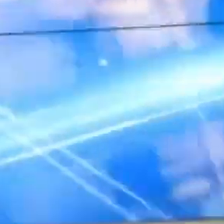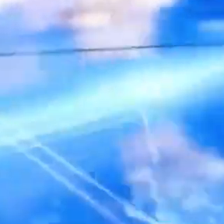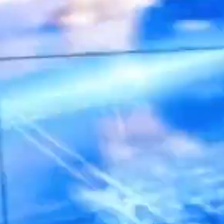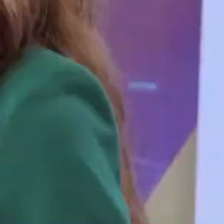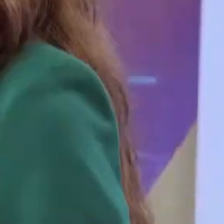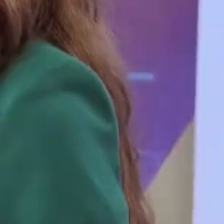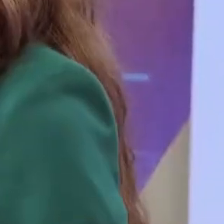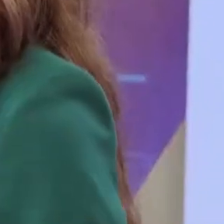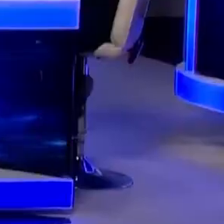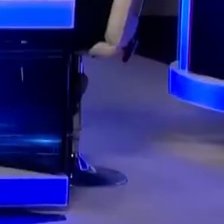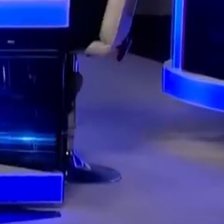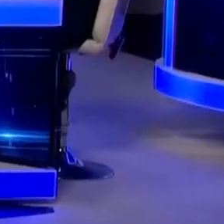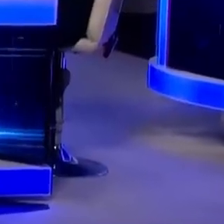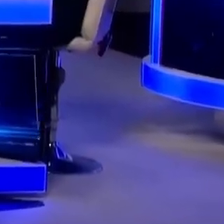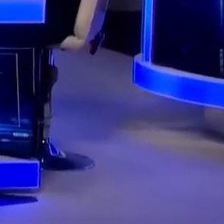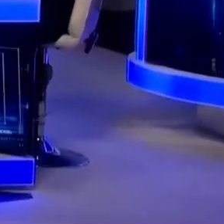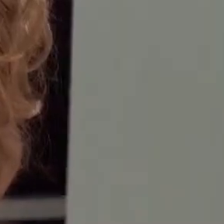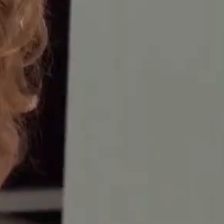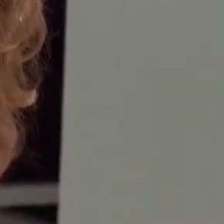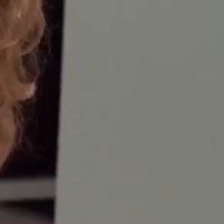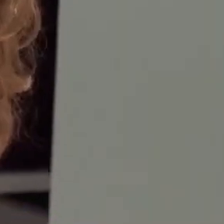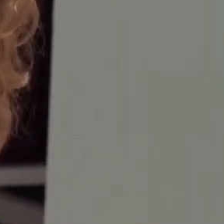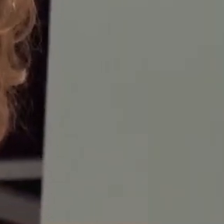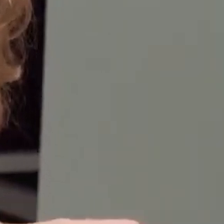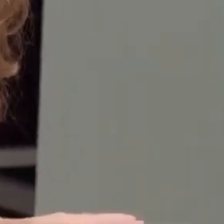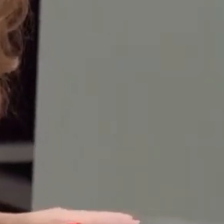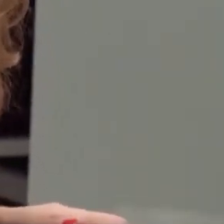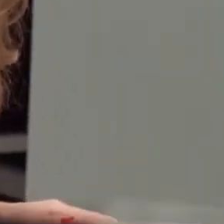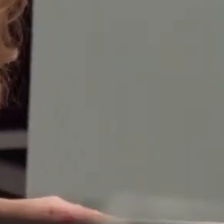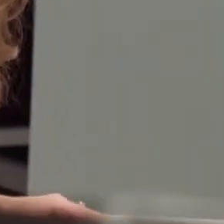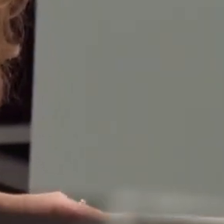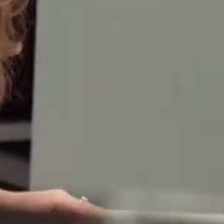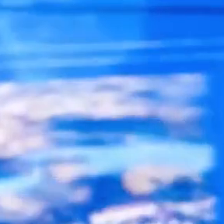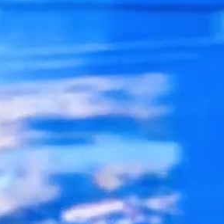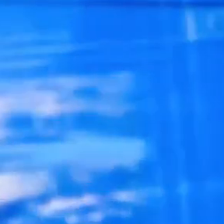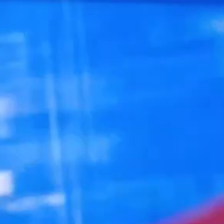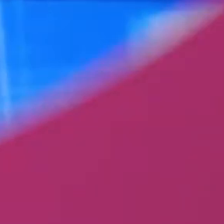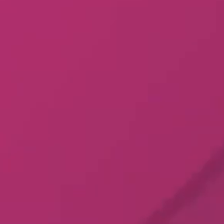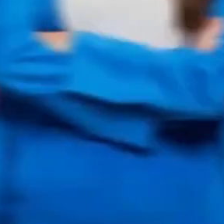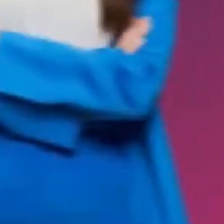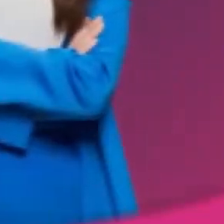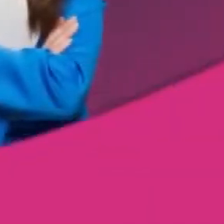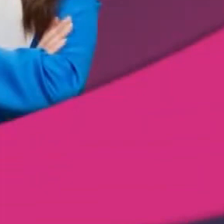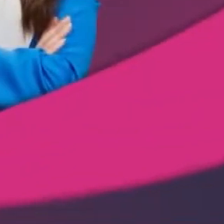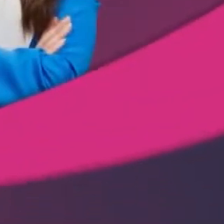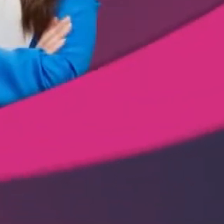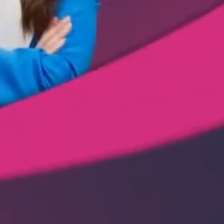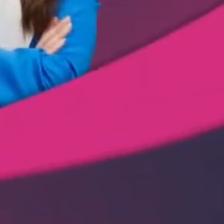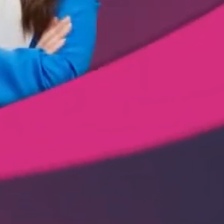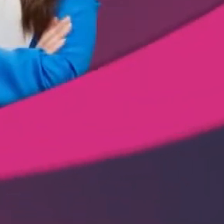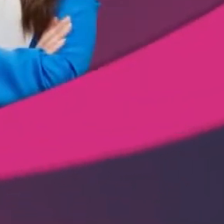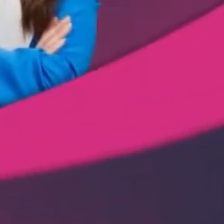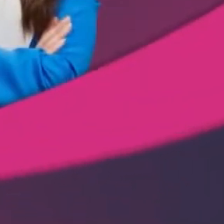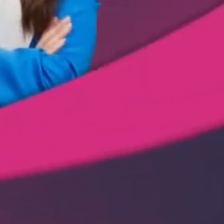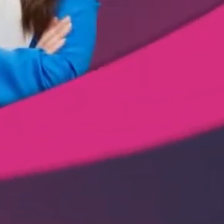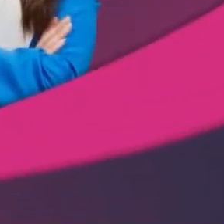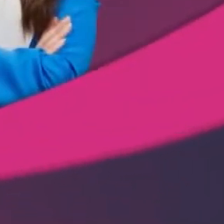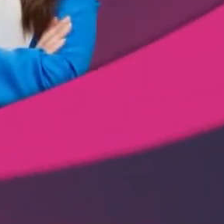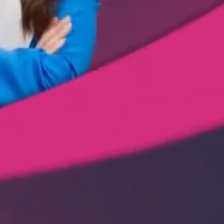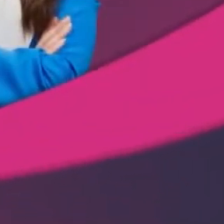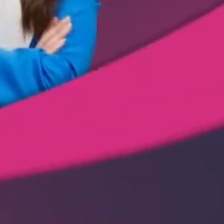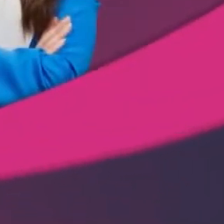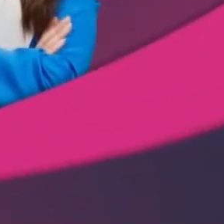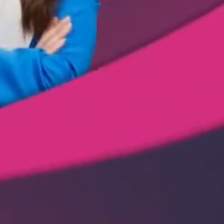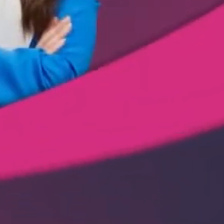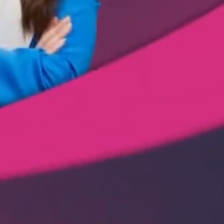am aflat răspunsuri am analizat iar tu sa făcut concluzii mă opresc zi la TV opt